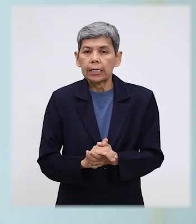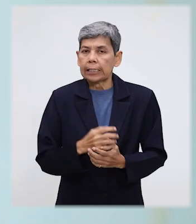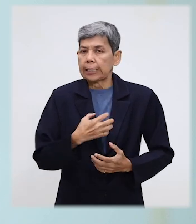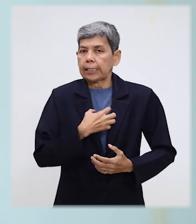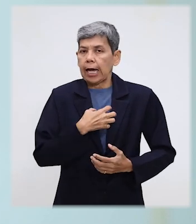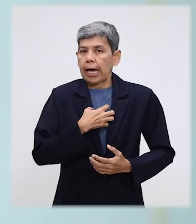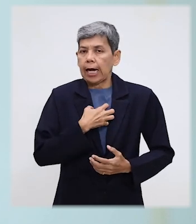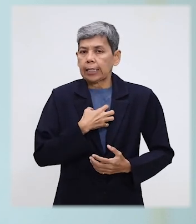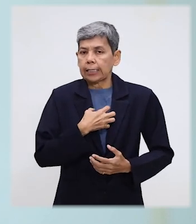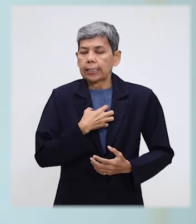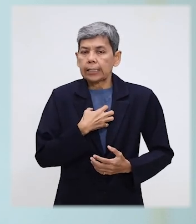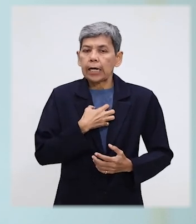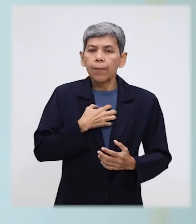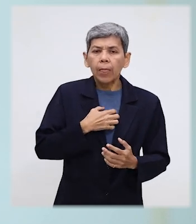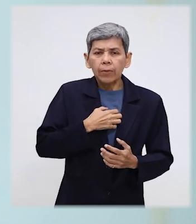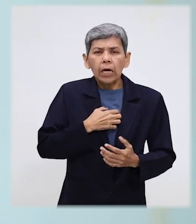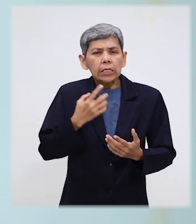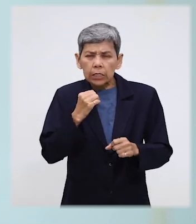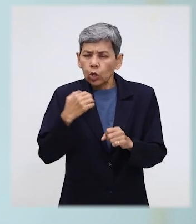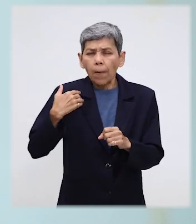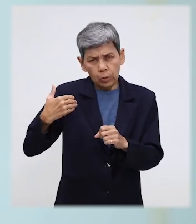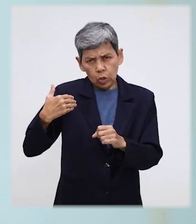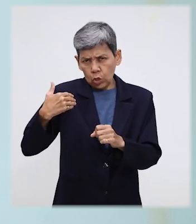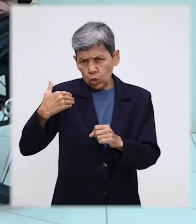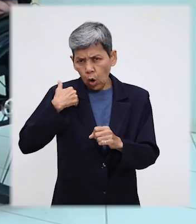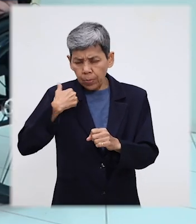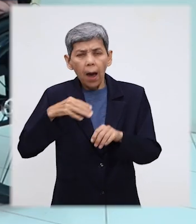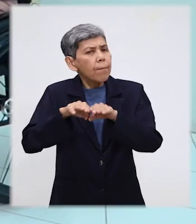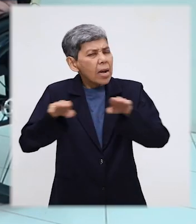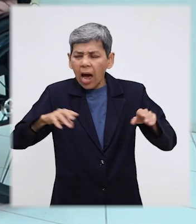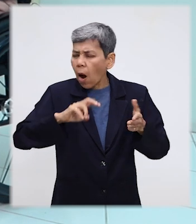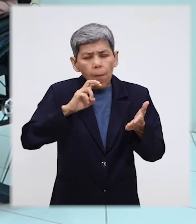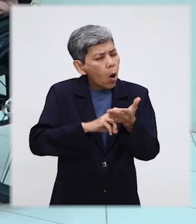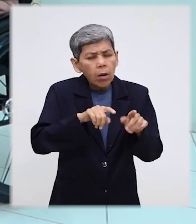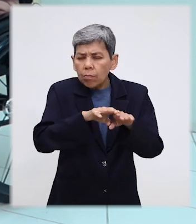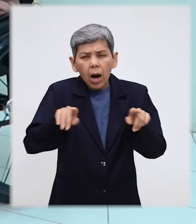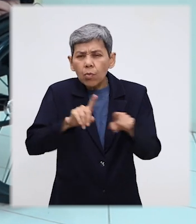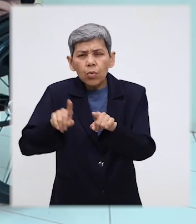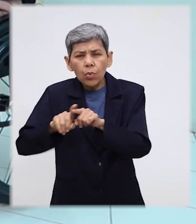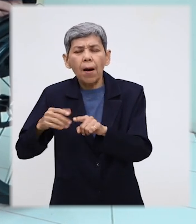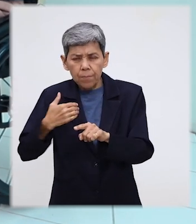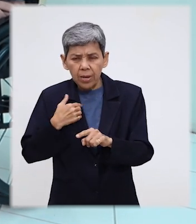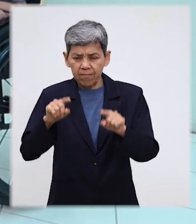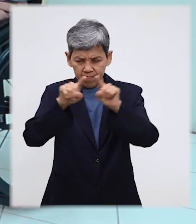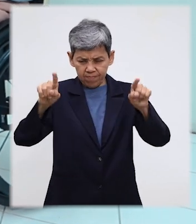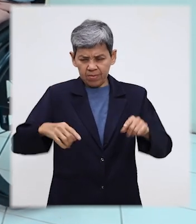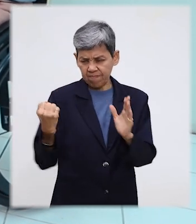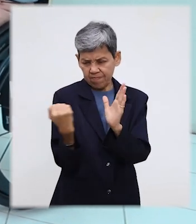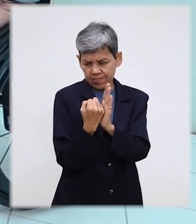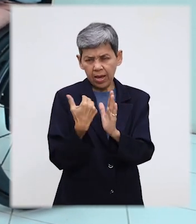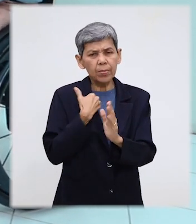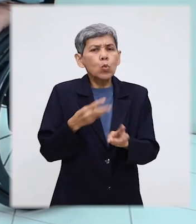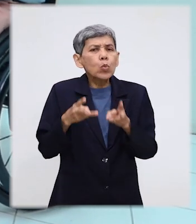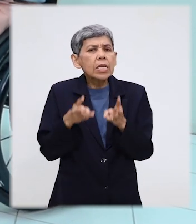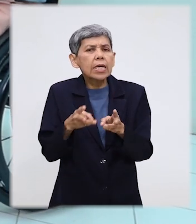ถ้าจะเป็นเซนต์ดีไซน์ก็ต้องมีมาตรฐานมารับรองอีกแล้วว ่ ามีพอร์ตโฟลิโอแล้วก็พูดถึงว่า